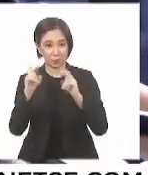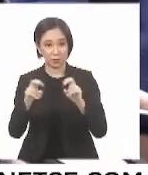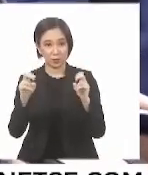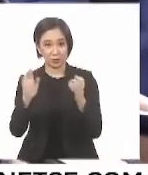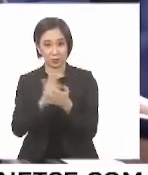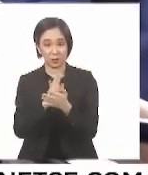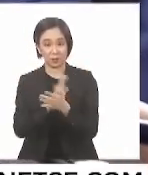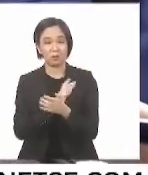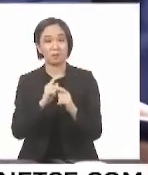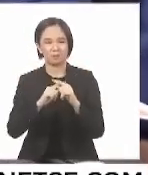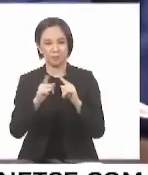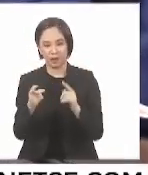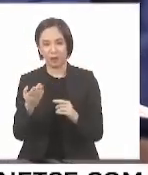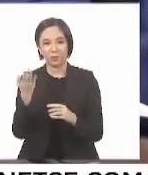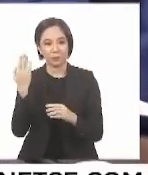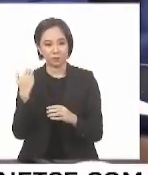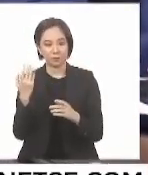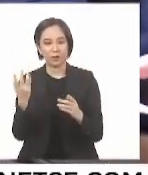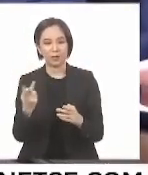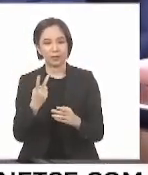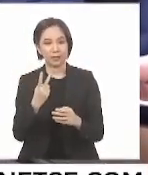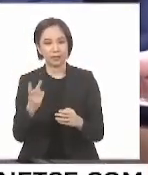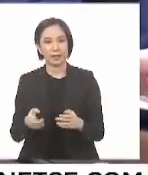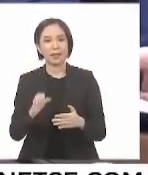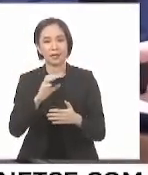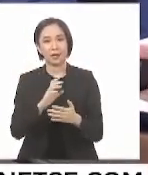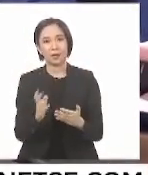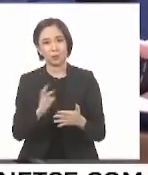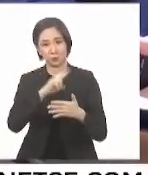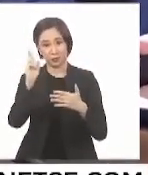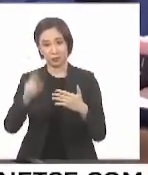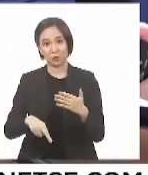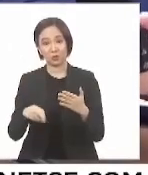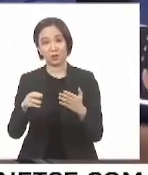nila doon, yun po yung conclusion ng kanilang research. At